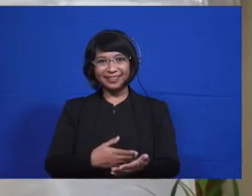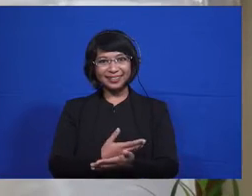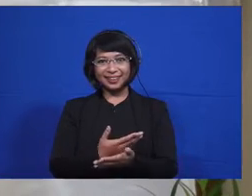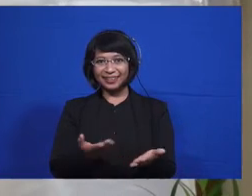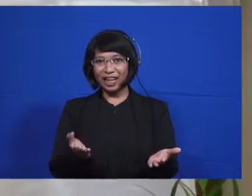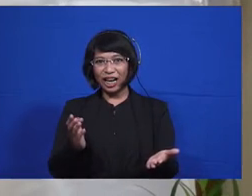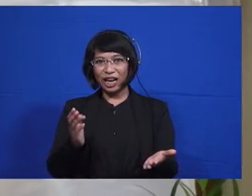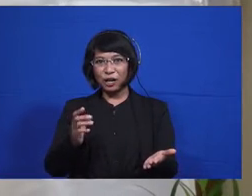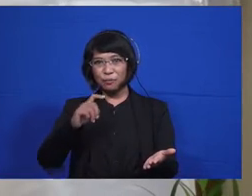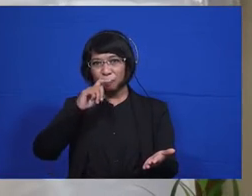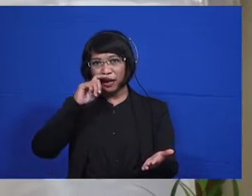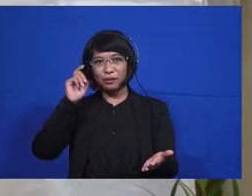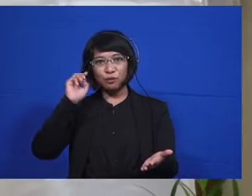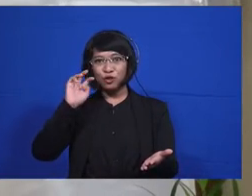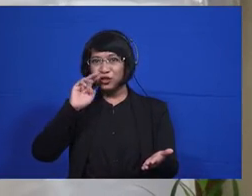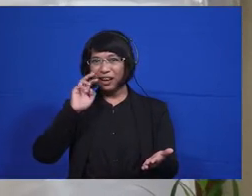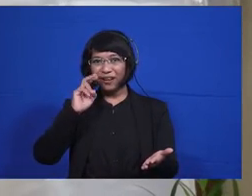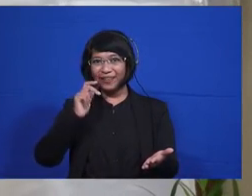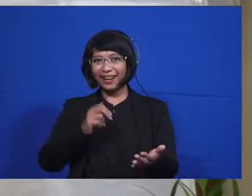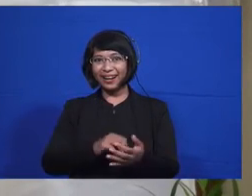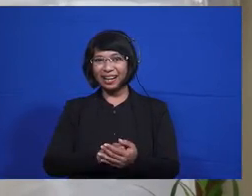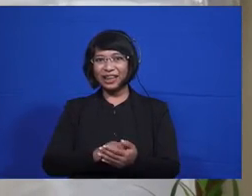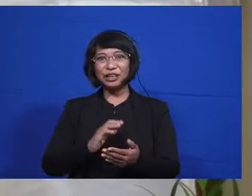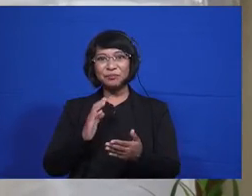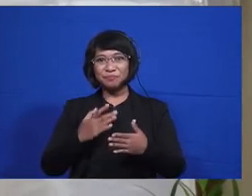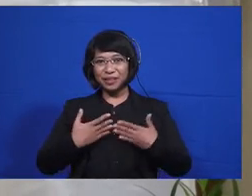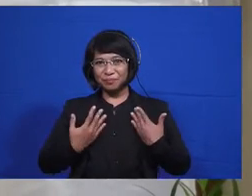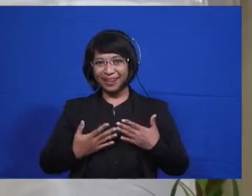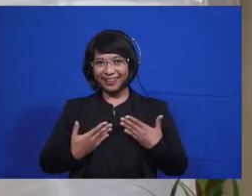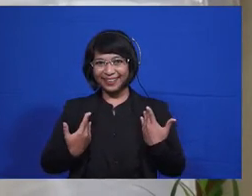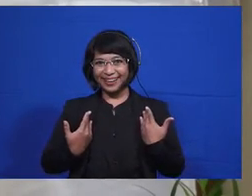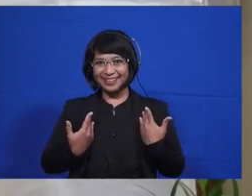Ibu Saudara-saudari yang berbahagia.